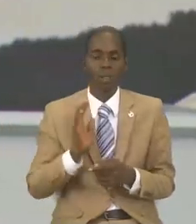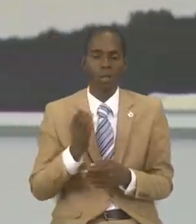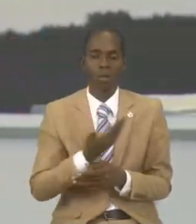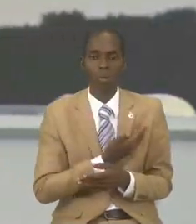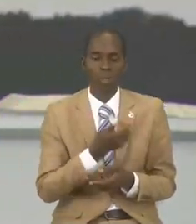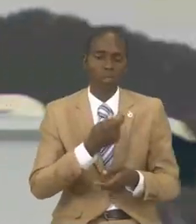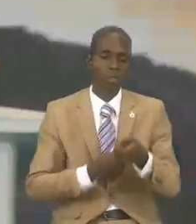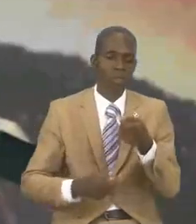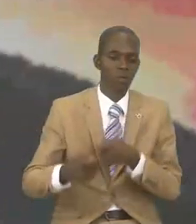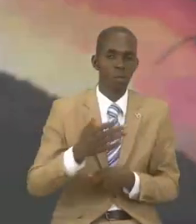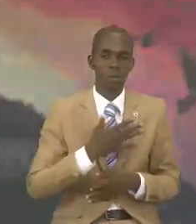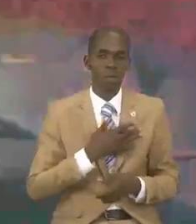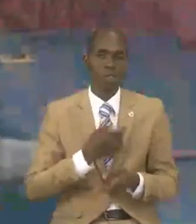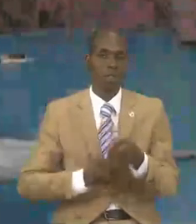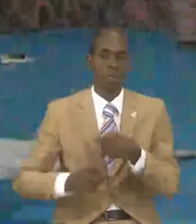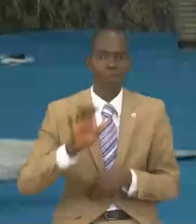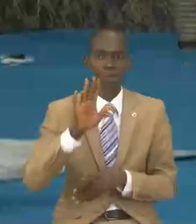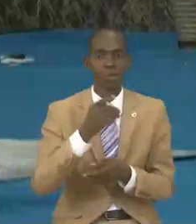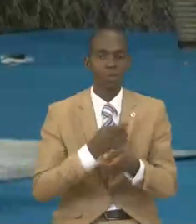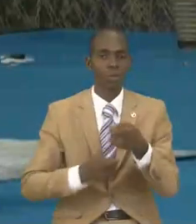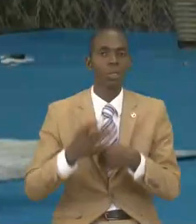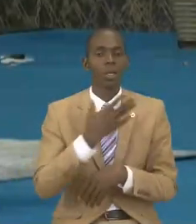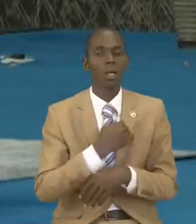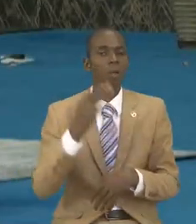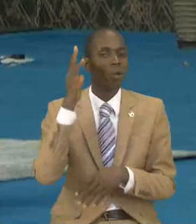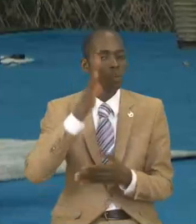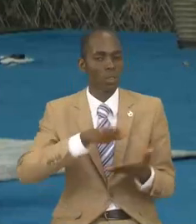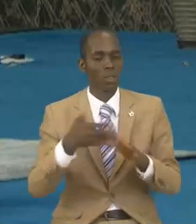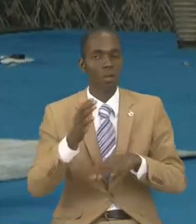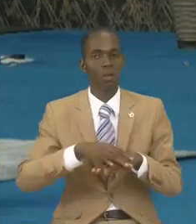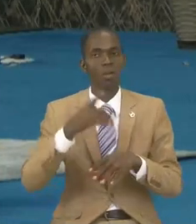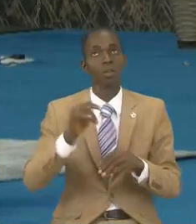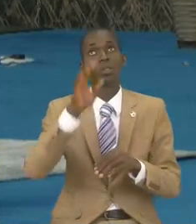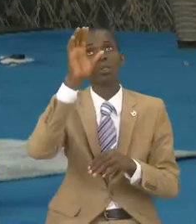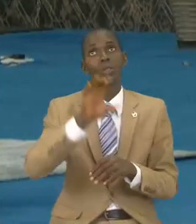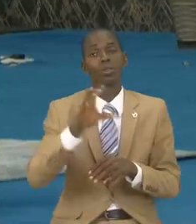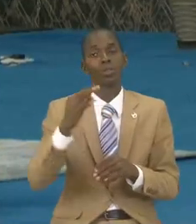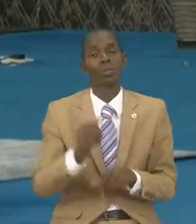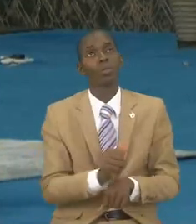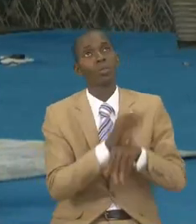notre substitut. Et il allait mourir sur la croix du calvaire.